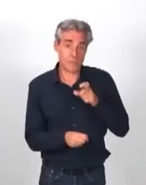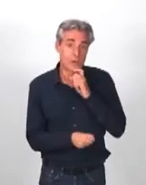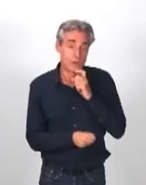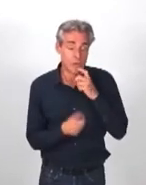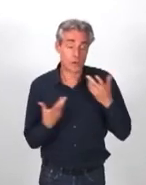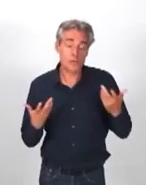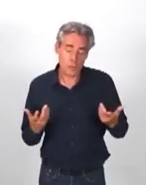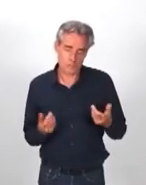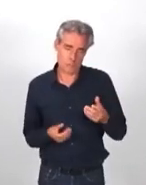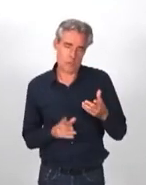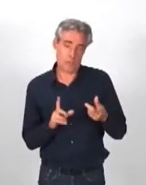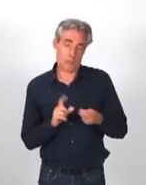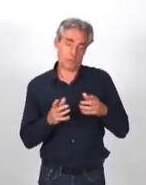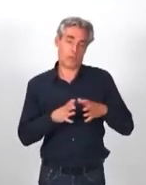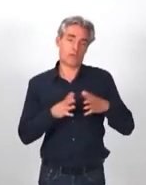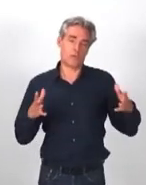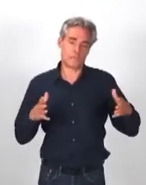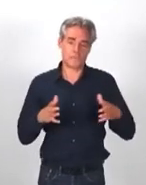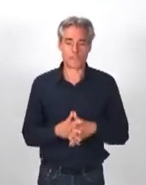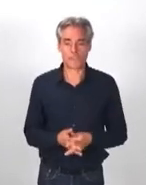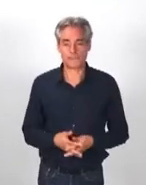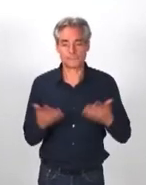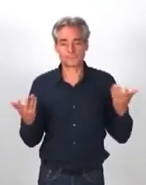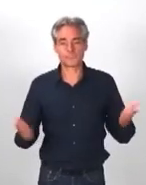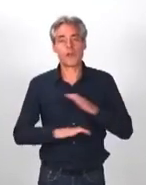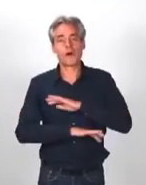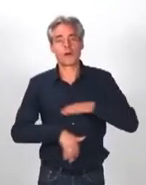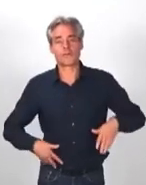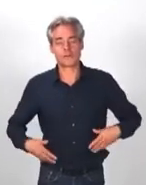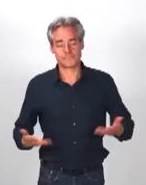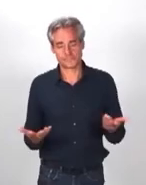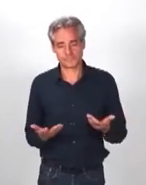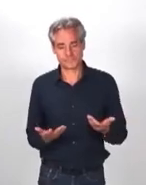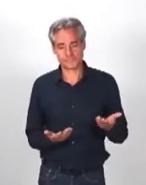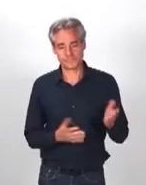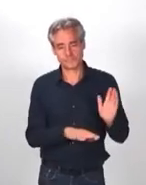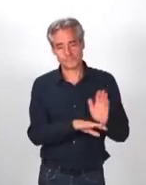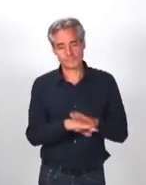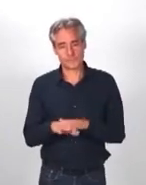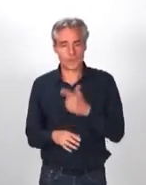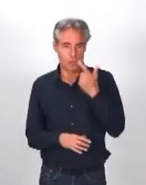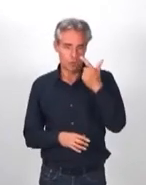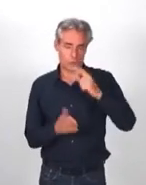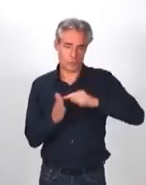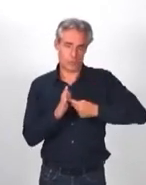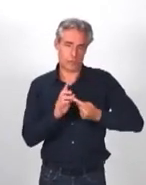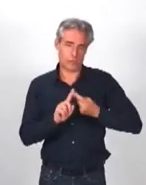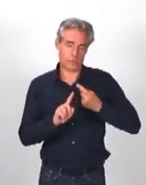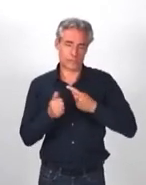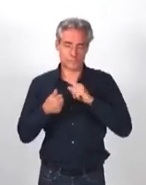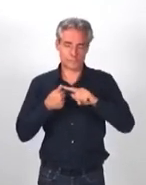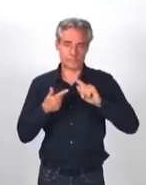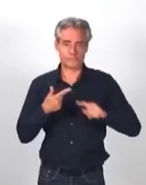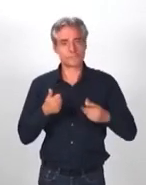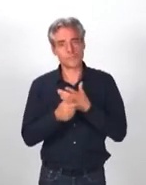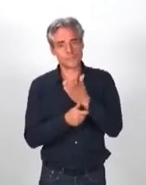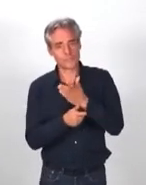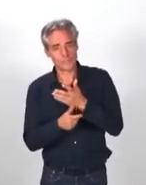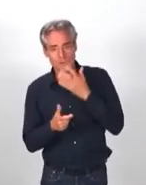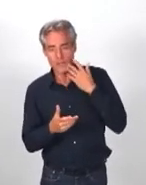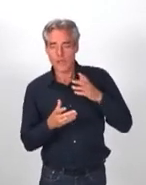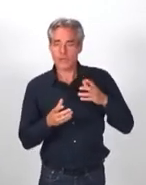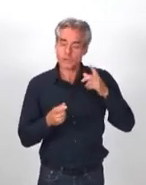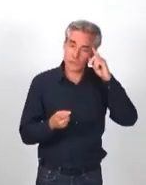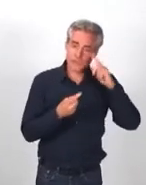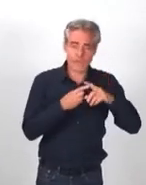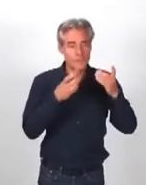même pas une paille. Enfin, je voudrais insister sur deux petites choses, sur les aspirations démocratiques